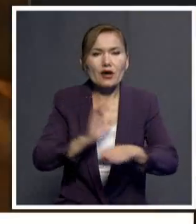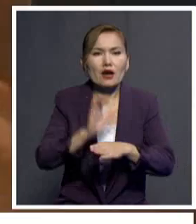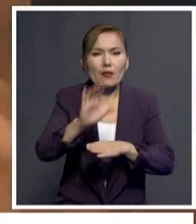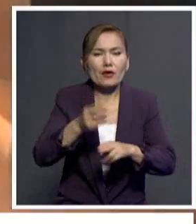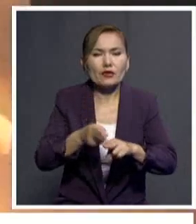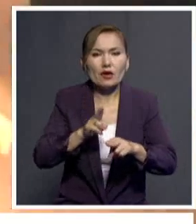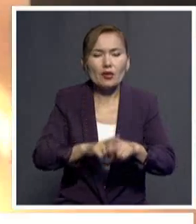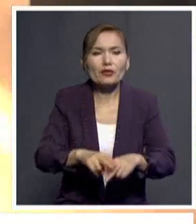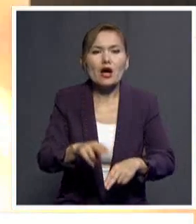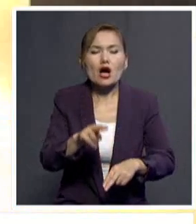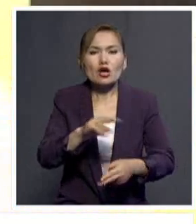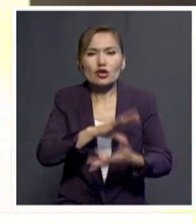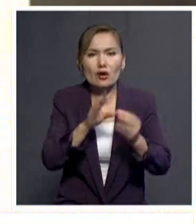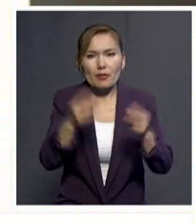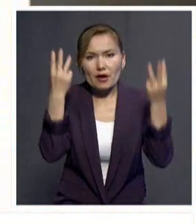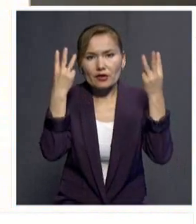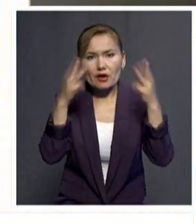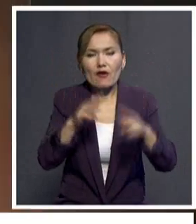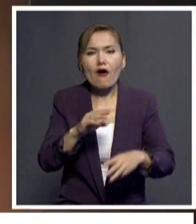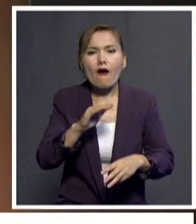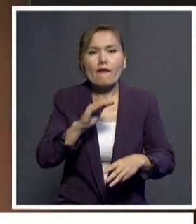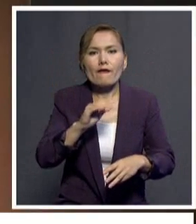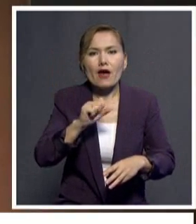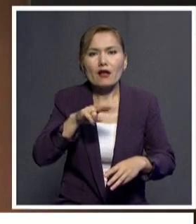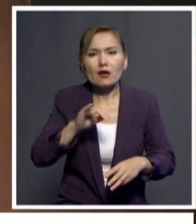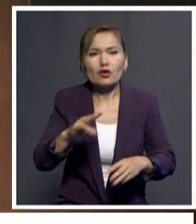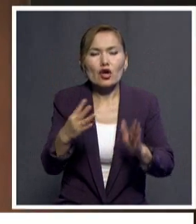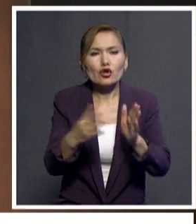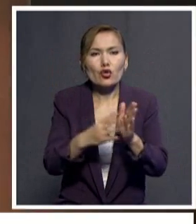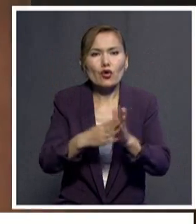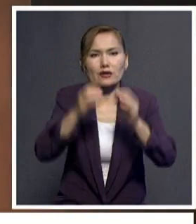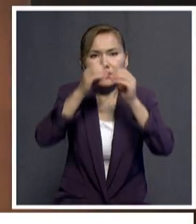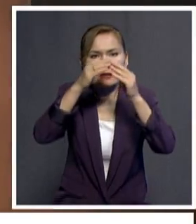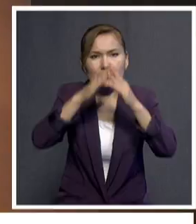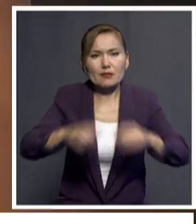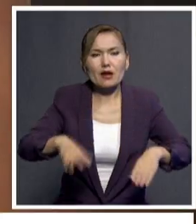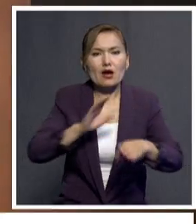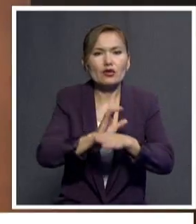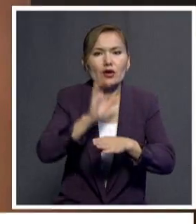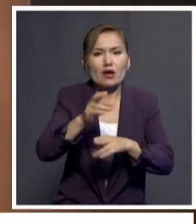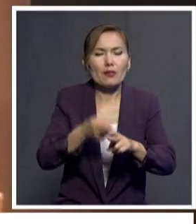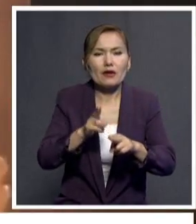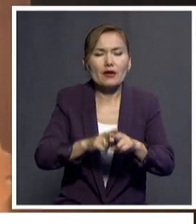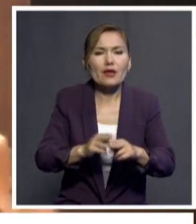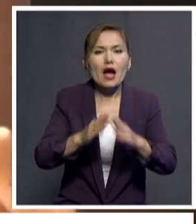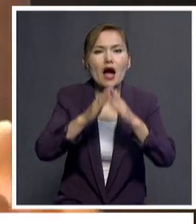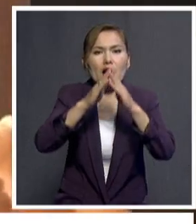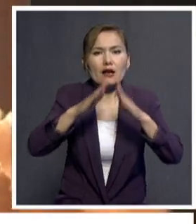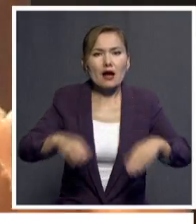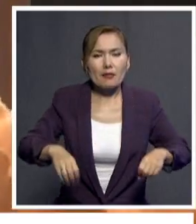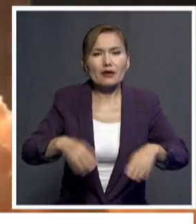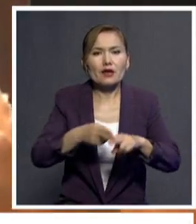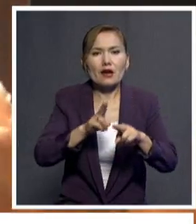Канаверал мүйісінен соңғы үлгідегі Falcon 9 зымыран тасығышымен жіберілген. Ал операция аяқталғаннан кейін ракетаның бірінші